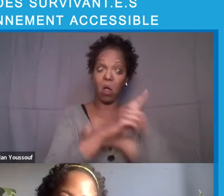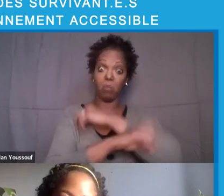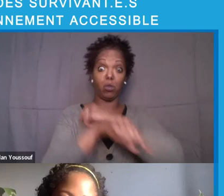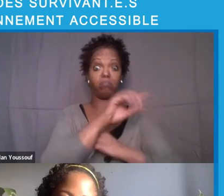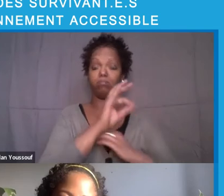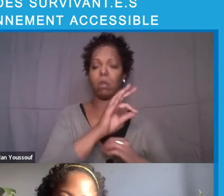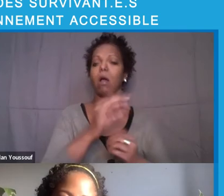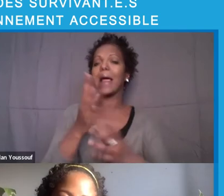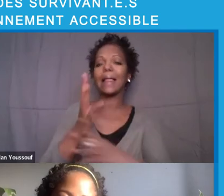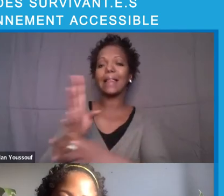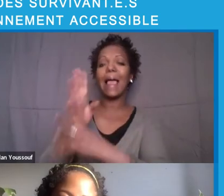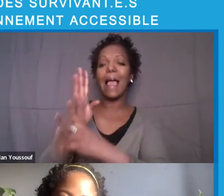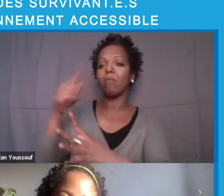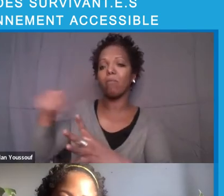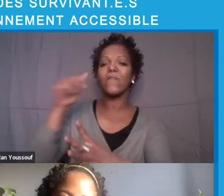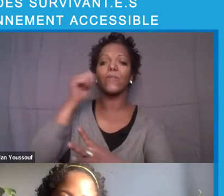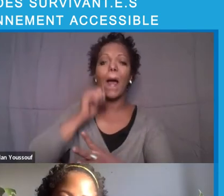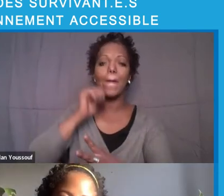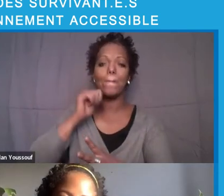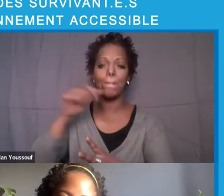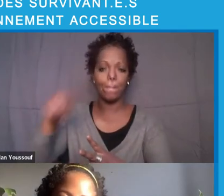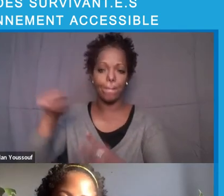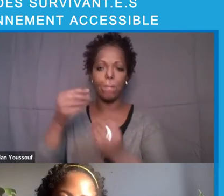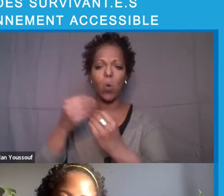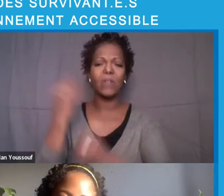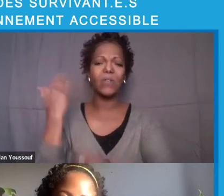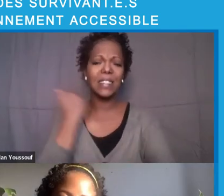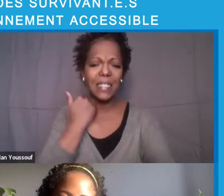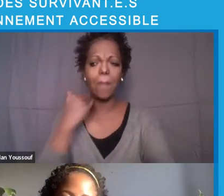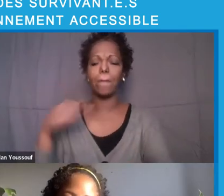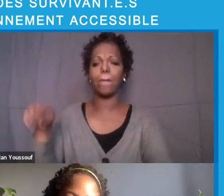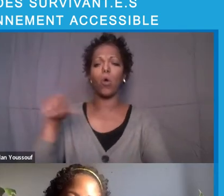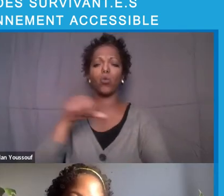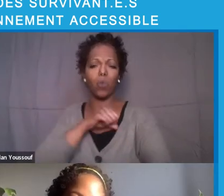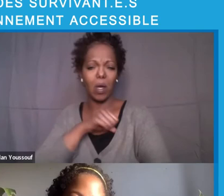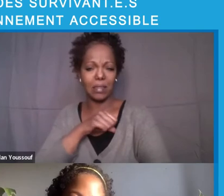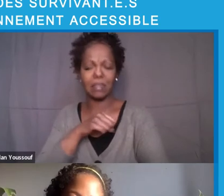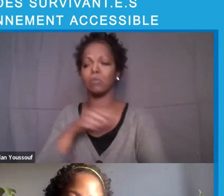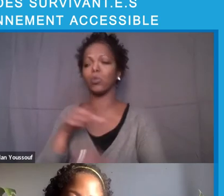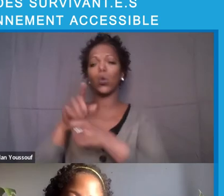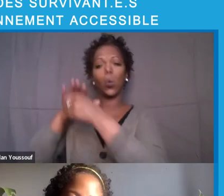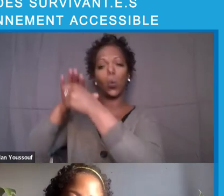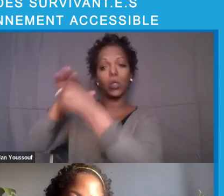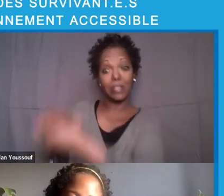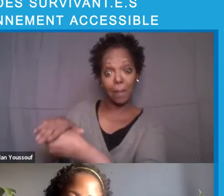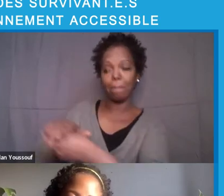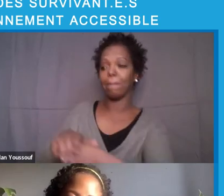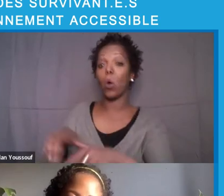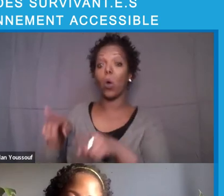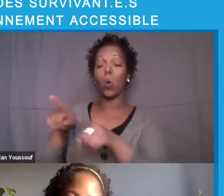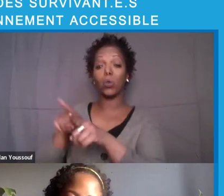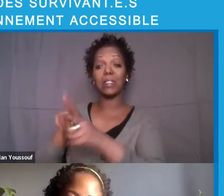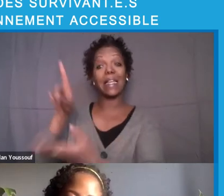sourdes ont des employés, des intervenantes, pour répondre à la clientèle des femmes sourdes qui vivent de